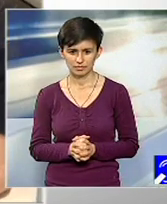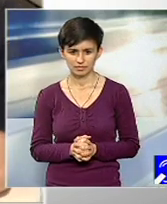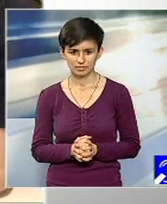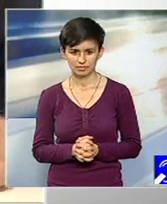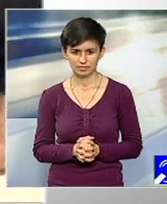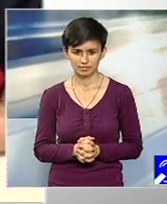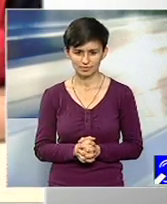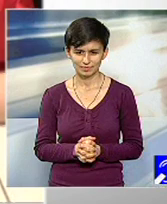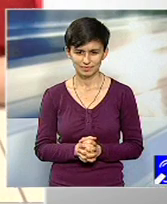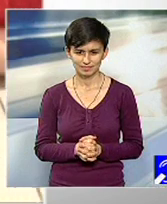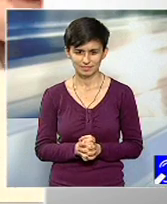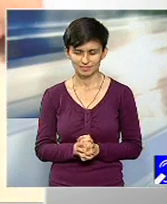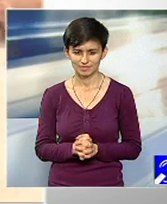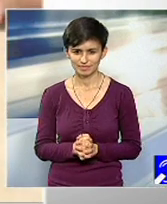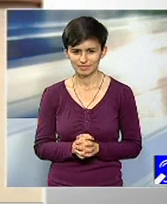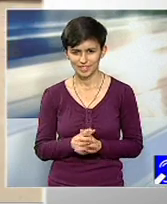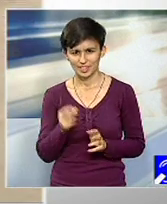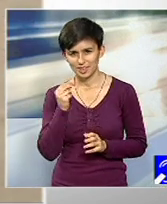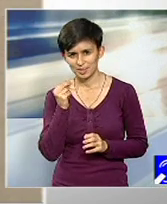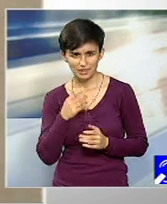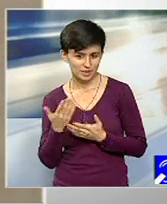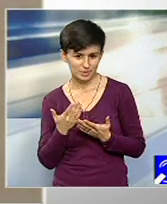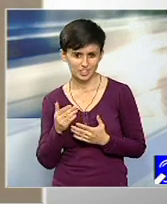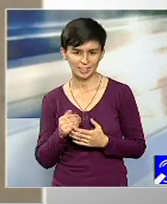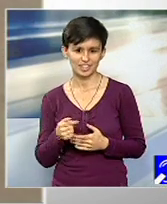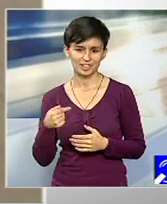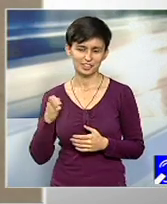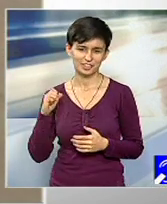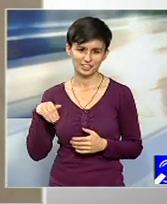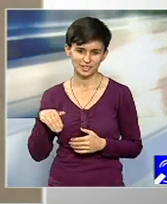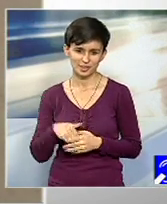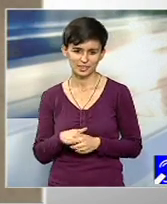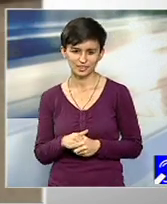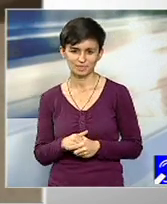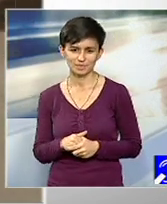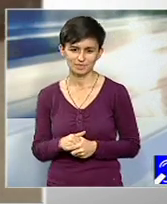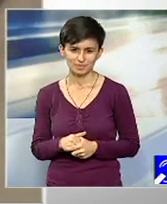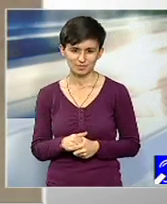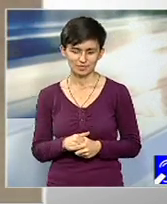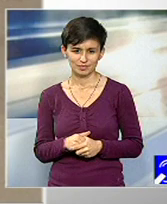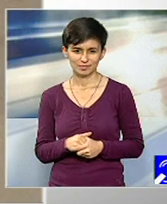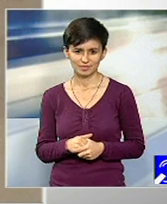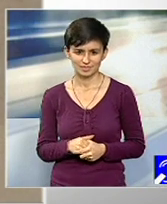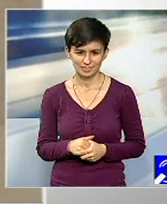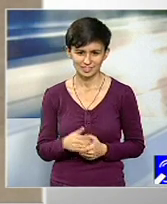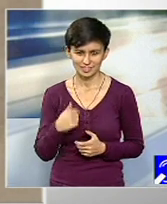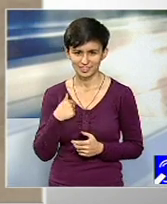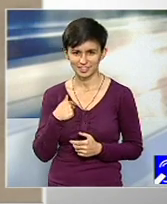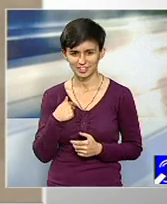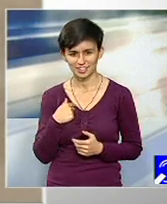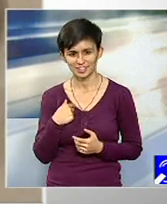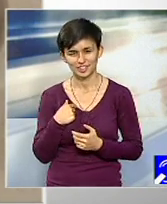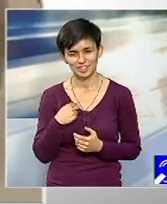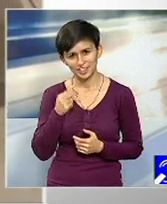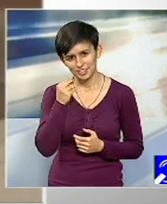Începem. Cu ce vrei să încep? Cu cea cu Nutella sau cu gem? Cu gem. Cu gem. Hai, ia cu gem. O să iau și eu una cu